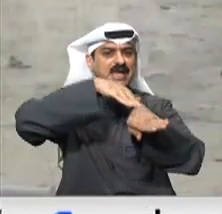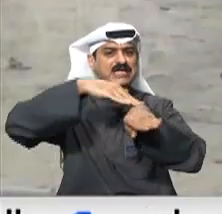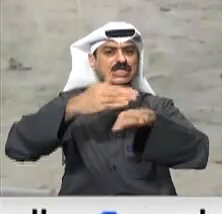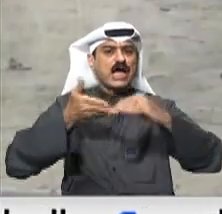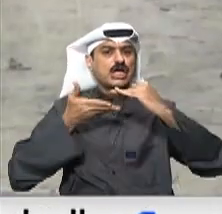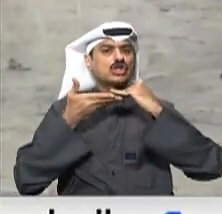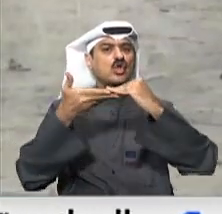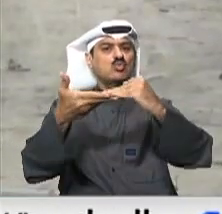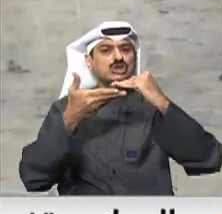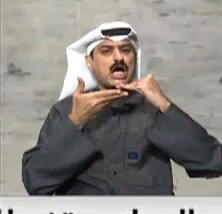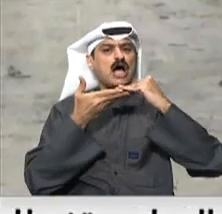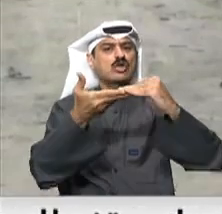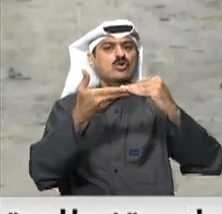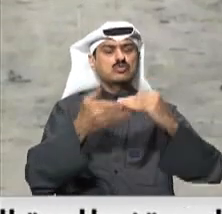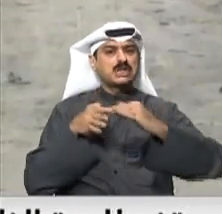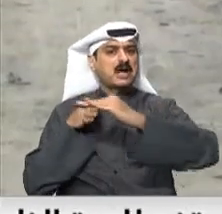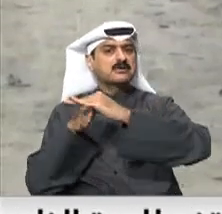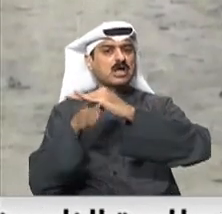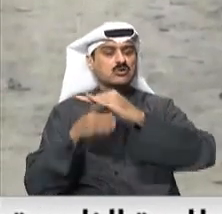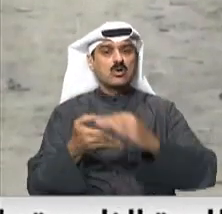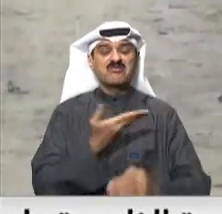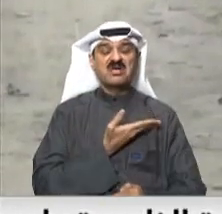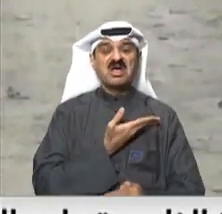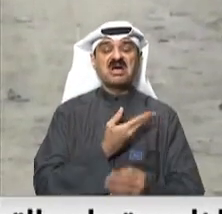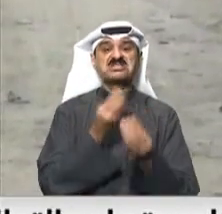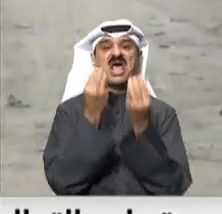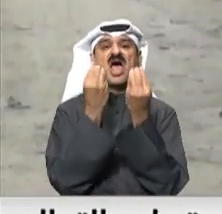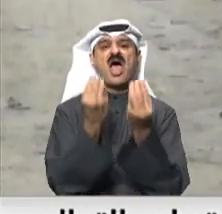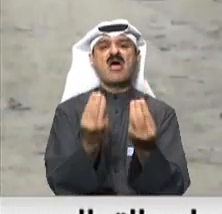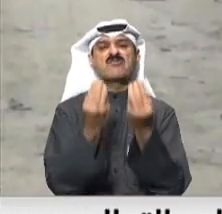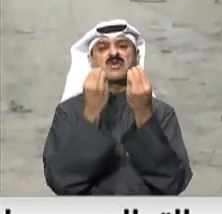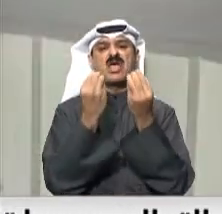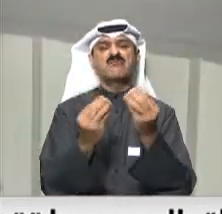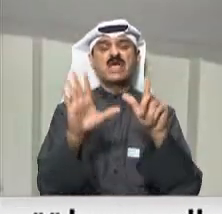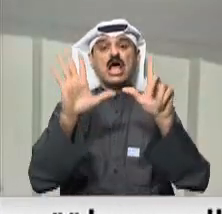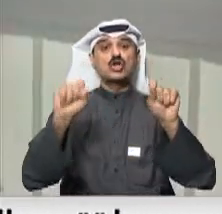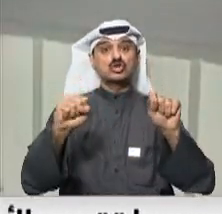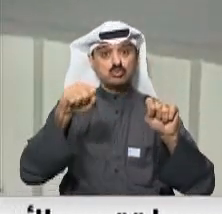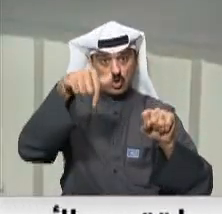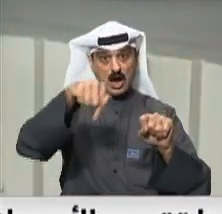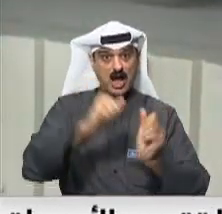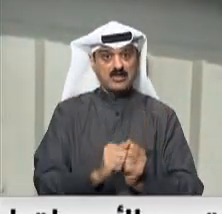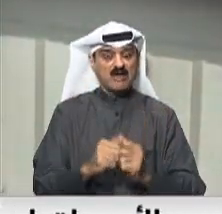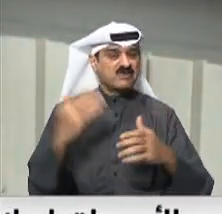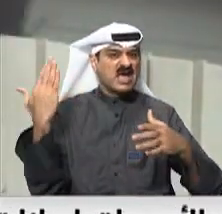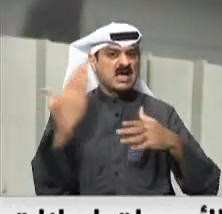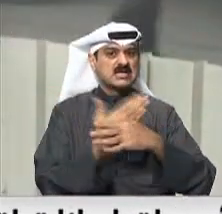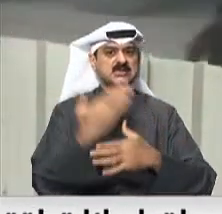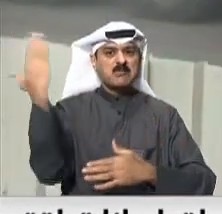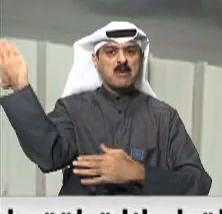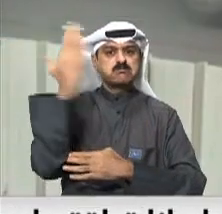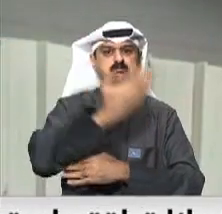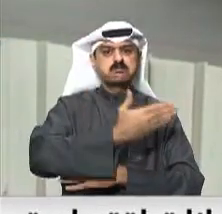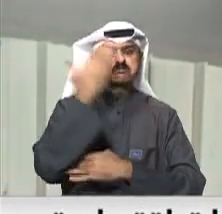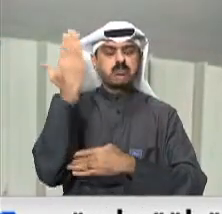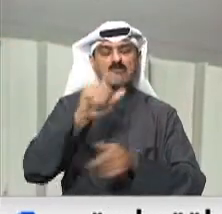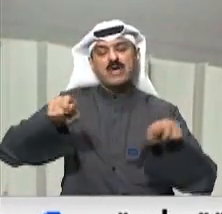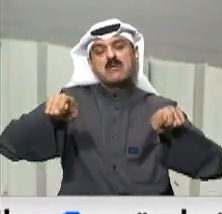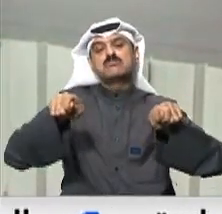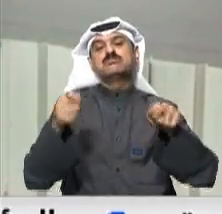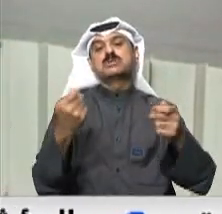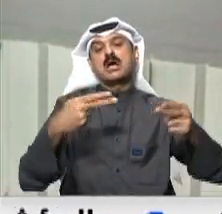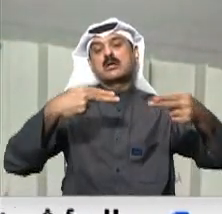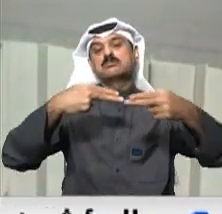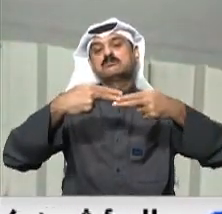التي تدخل الى قطاع غزه منذ اكثر من اسبوع لاستمرار اغلاق معبر كرم ابو سالم من